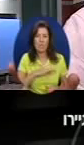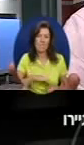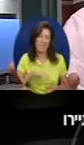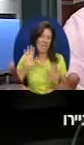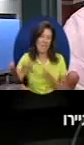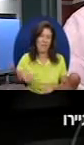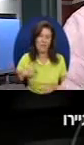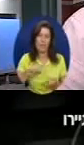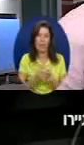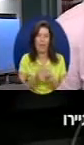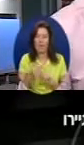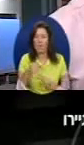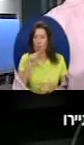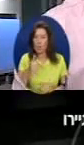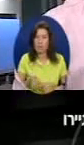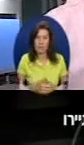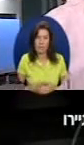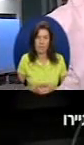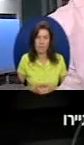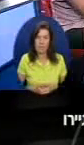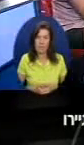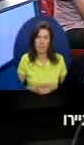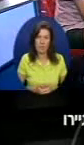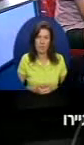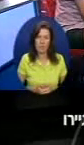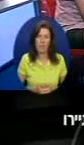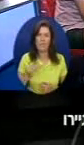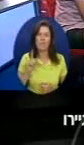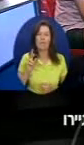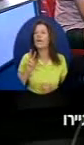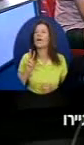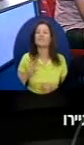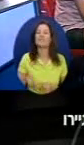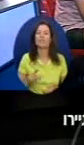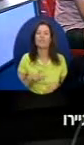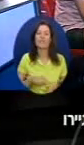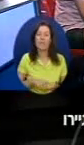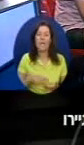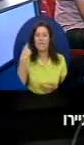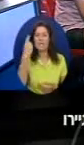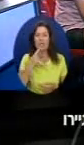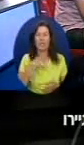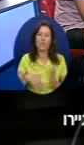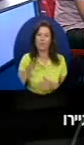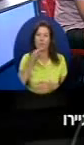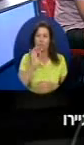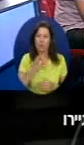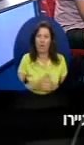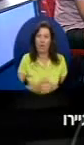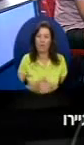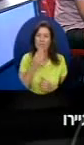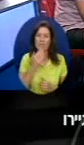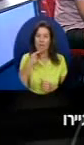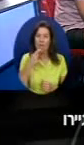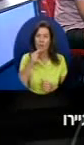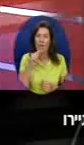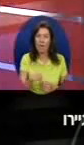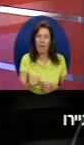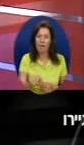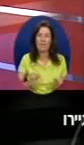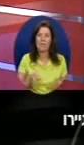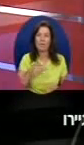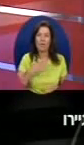החלופות האחרות. אכן אני... אז יש תביעה לזהויות משוכללות יותר, כן. וישראל אומרת לך, אם אתה רוצה